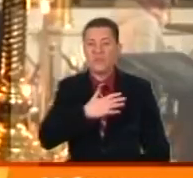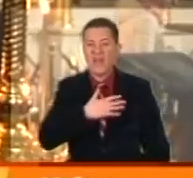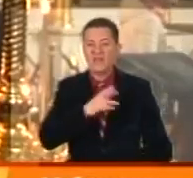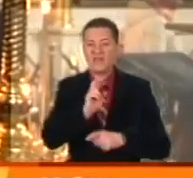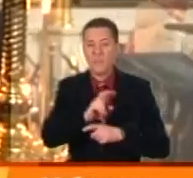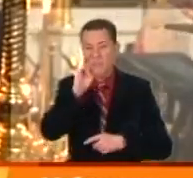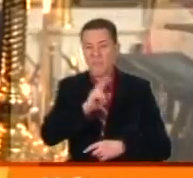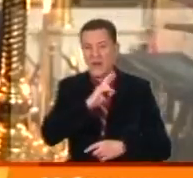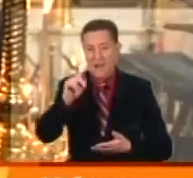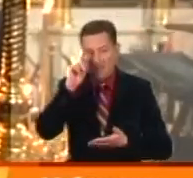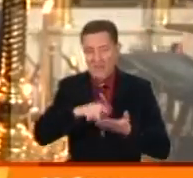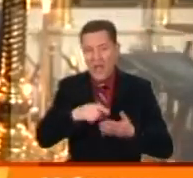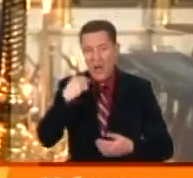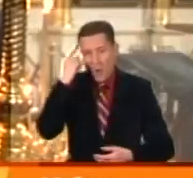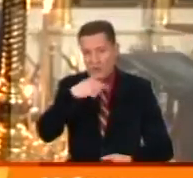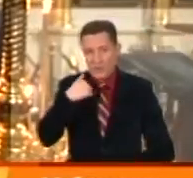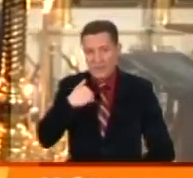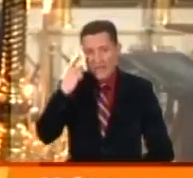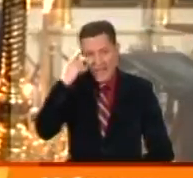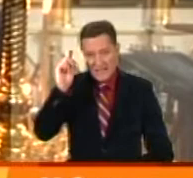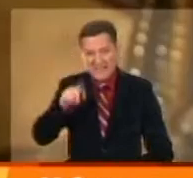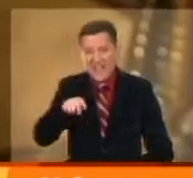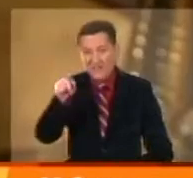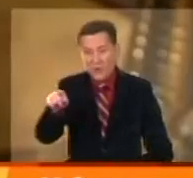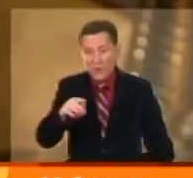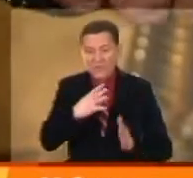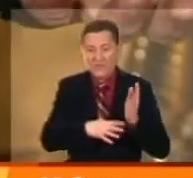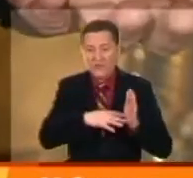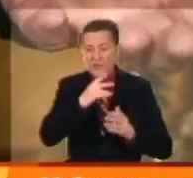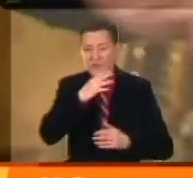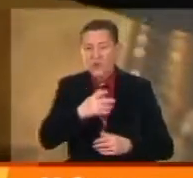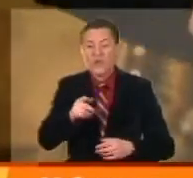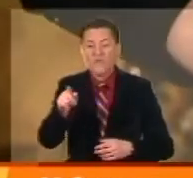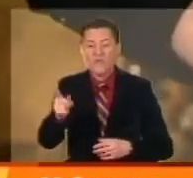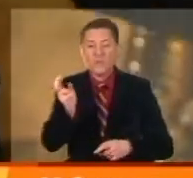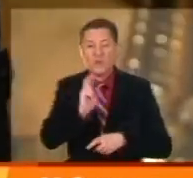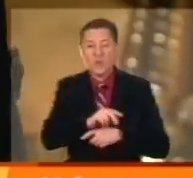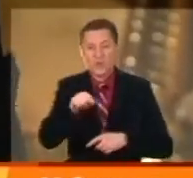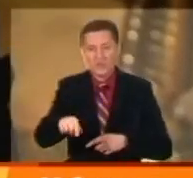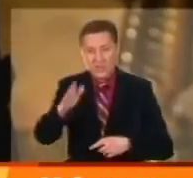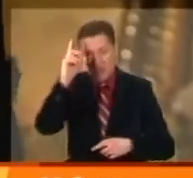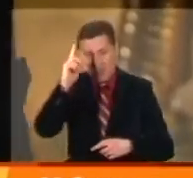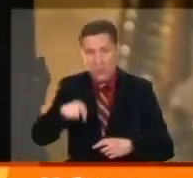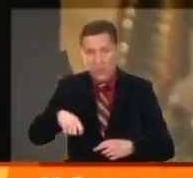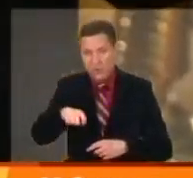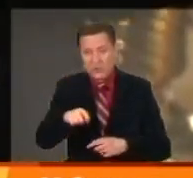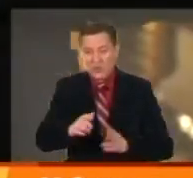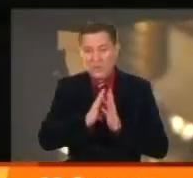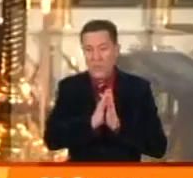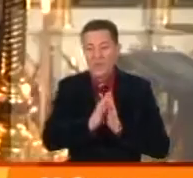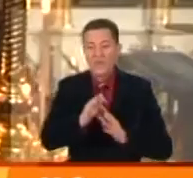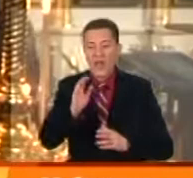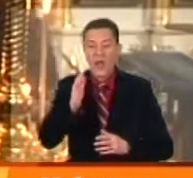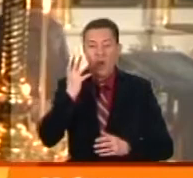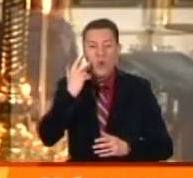парафіянином. Особисто я знав ще з 90-х років. Він сюди приходив на богослужіння, молився, коли в нього був